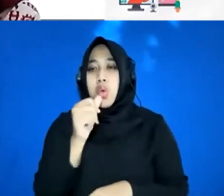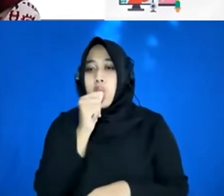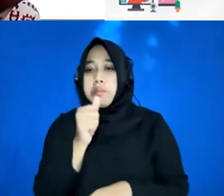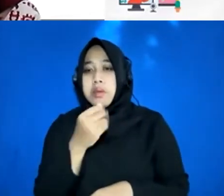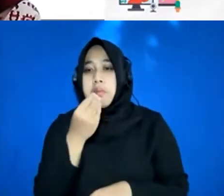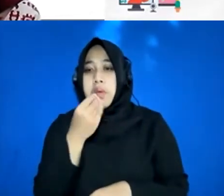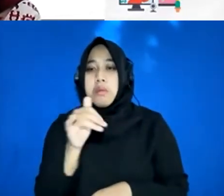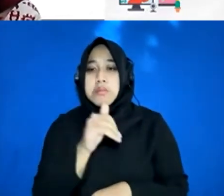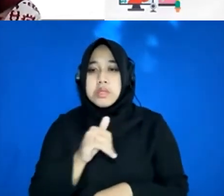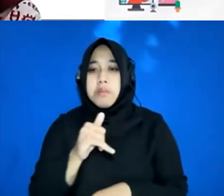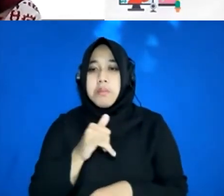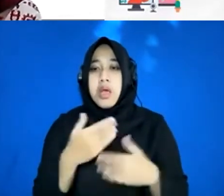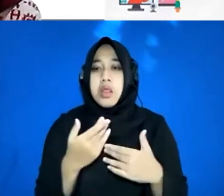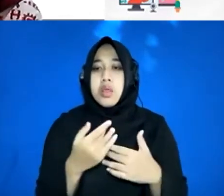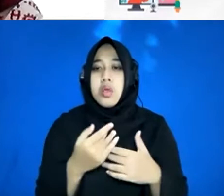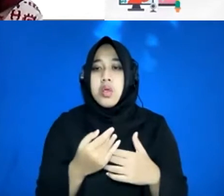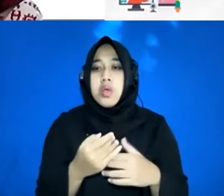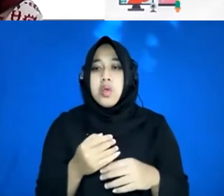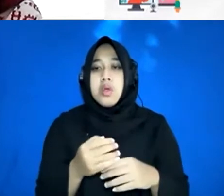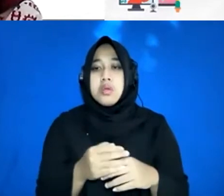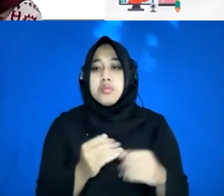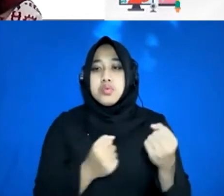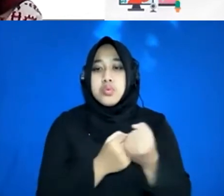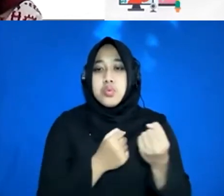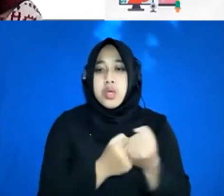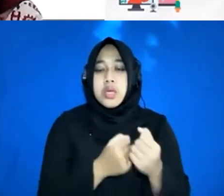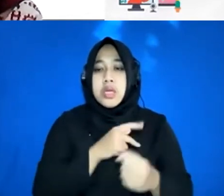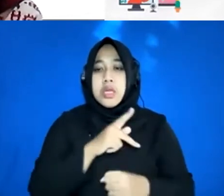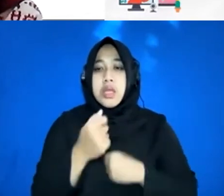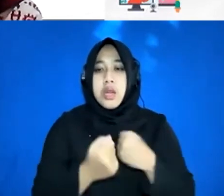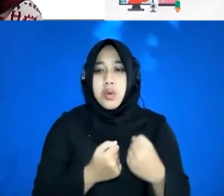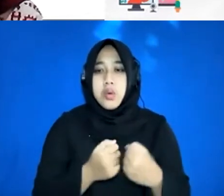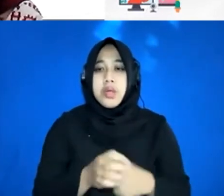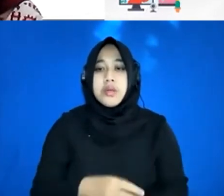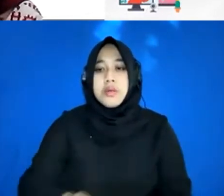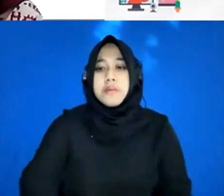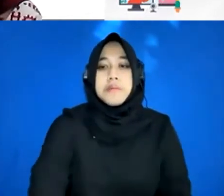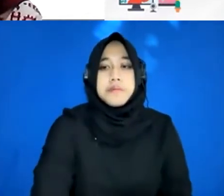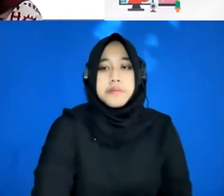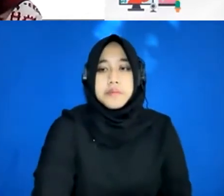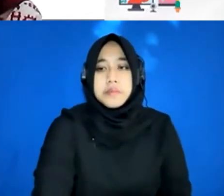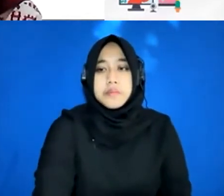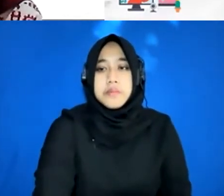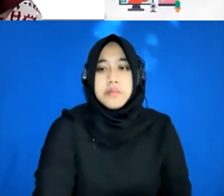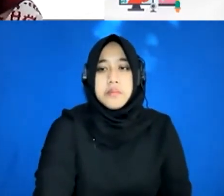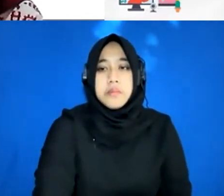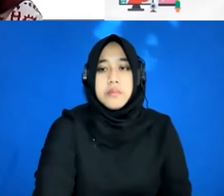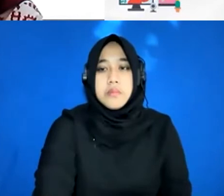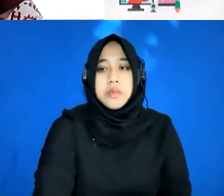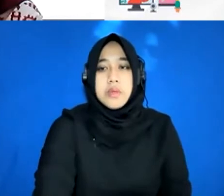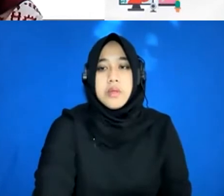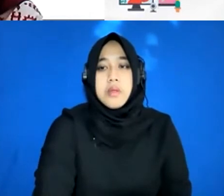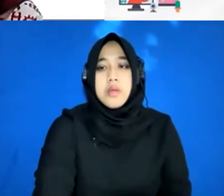bersama, ataupun rekreatif itu juga bentuk suportif yang kita lakukan. Atau memberikan membackup teman-teman yang sedang